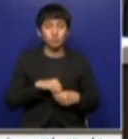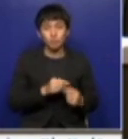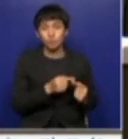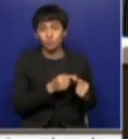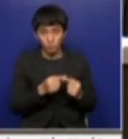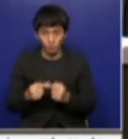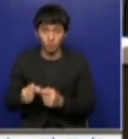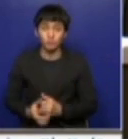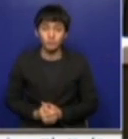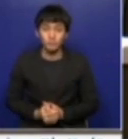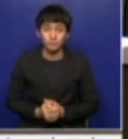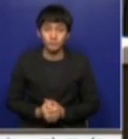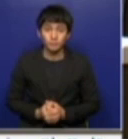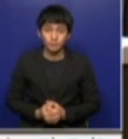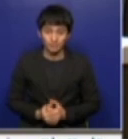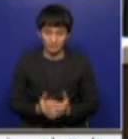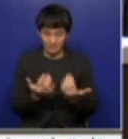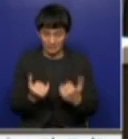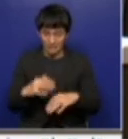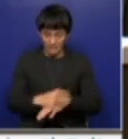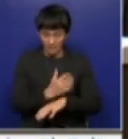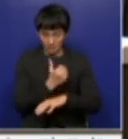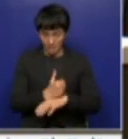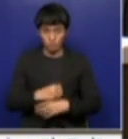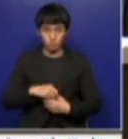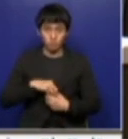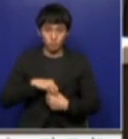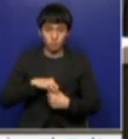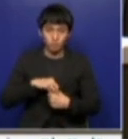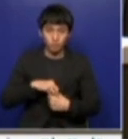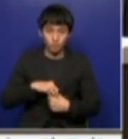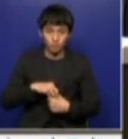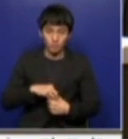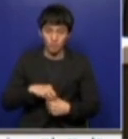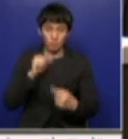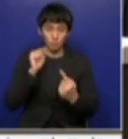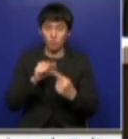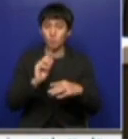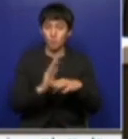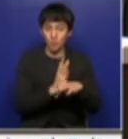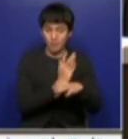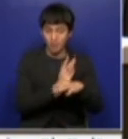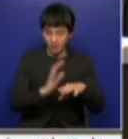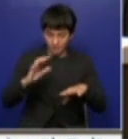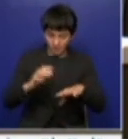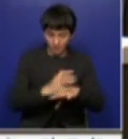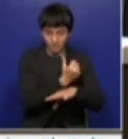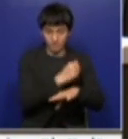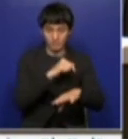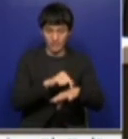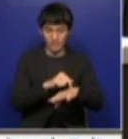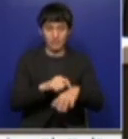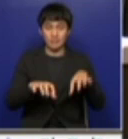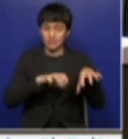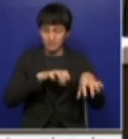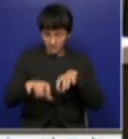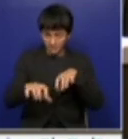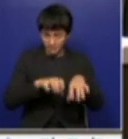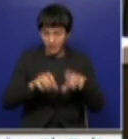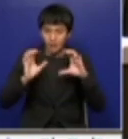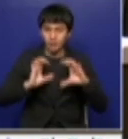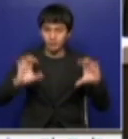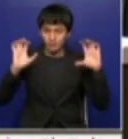สำคัญครับเมื่อเข้าสวมนาดแล้วเนี่ยการบริหารอำนาจคือการบริหารราชการแผ่นดินเนี่ย